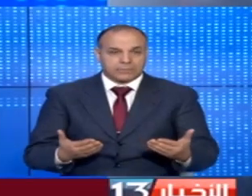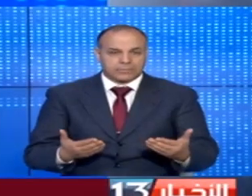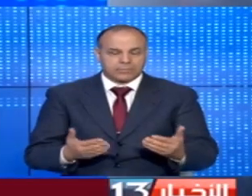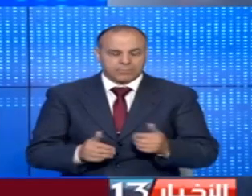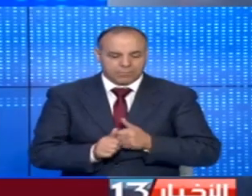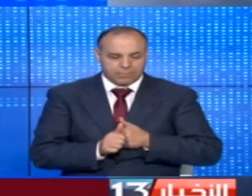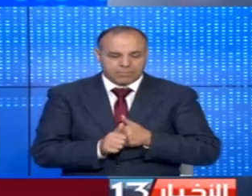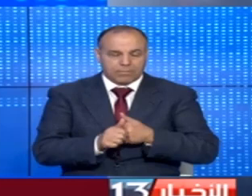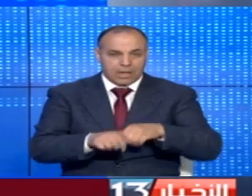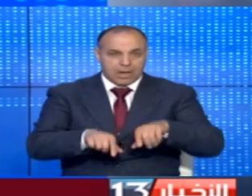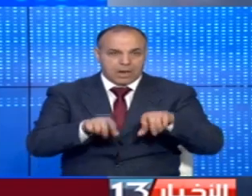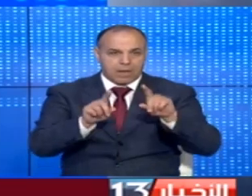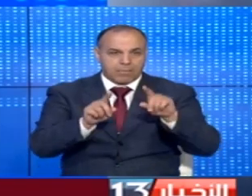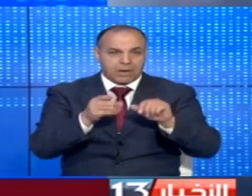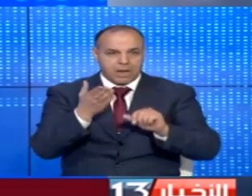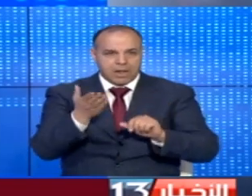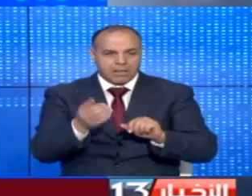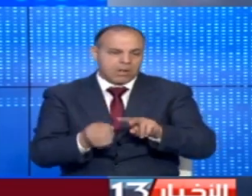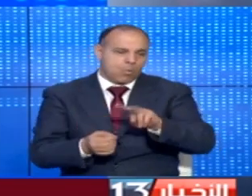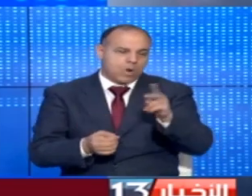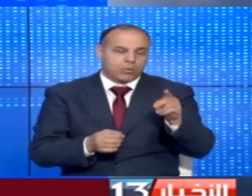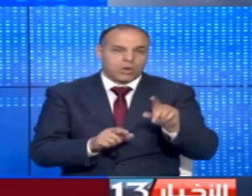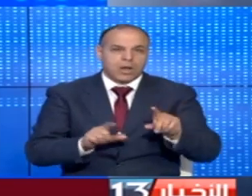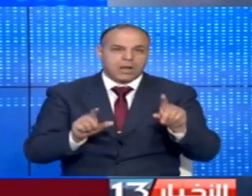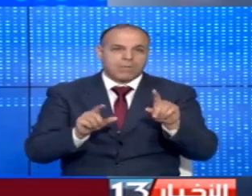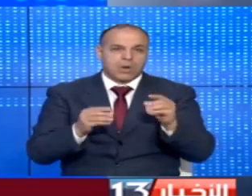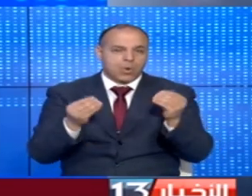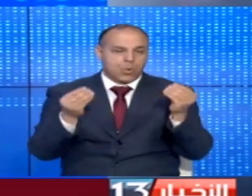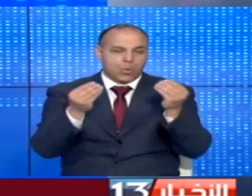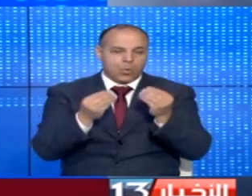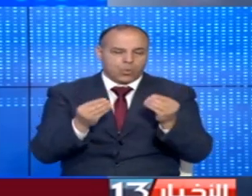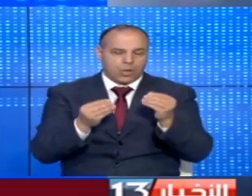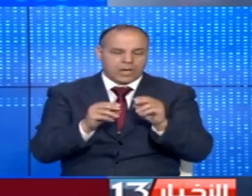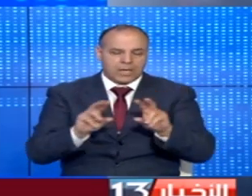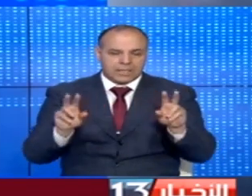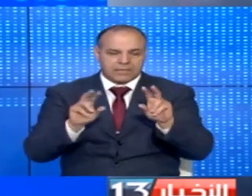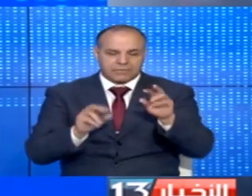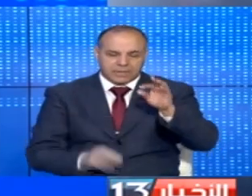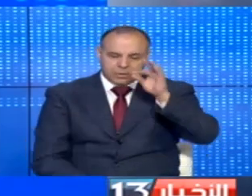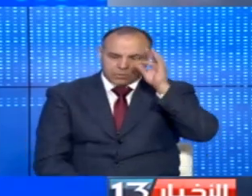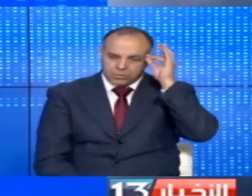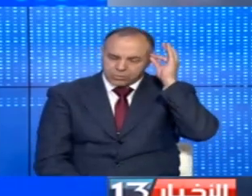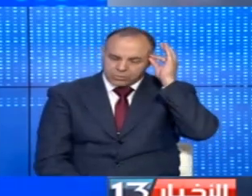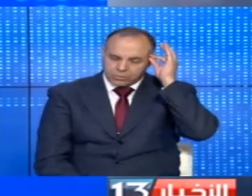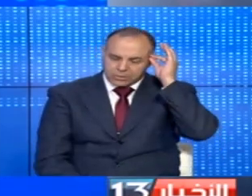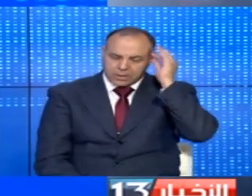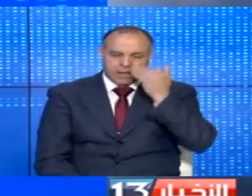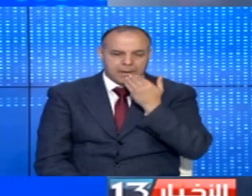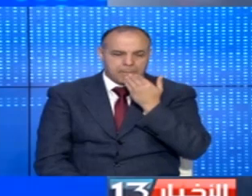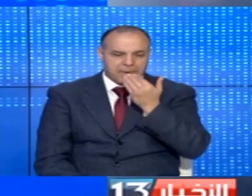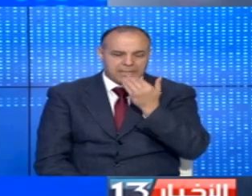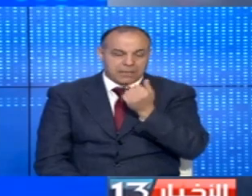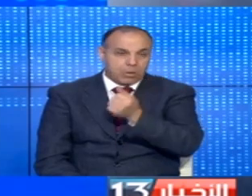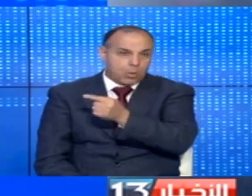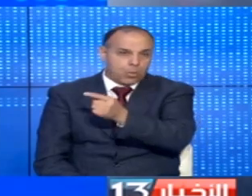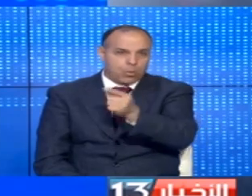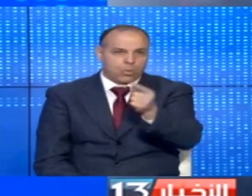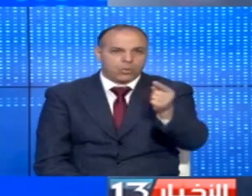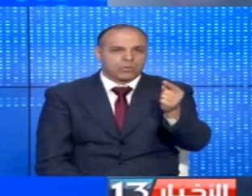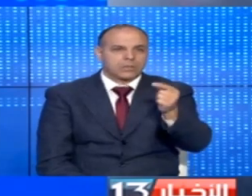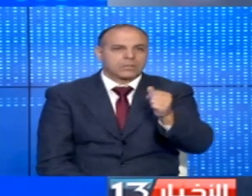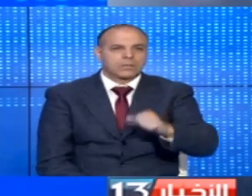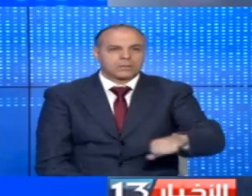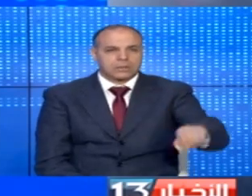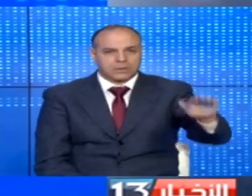ونشير الى انه بامكانكم متابعه هذه النشره وغيرها من الاخبار على بوابه التونسيه شكرا على طيب